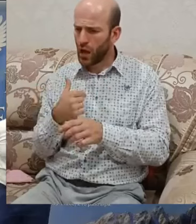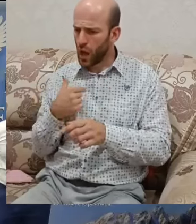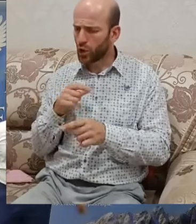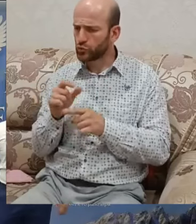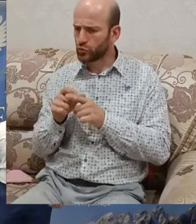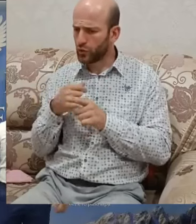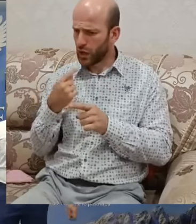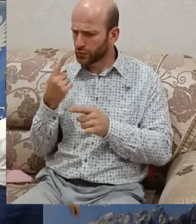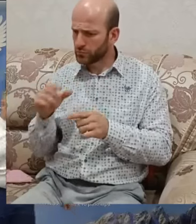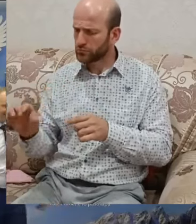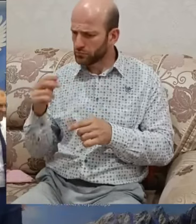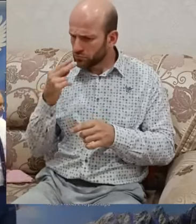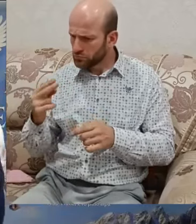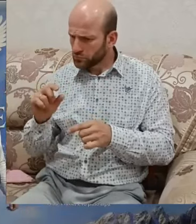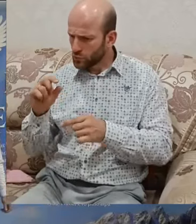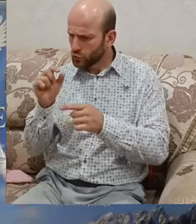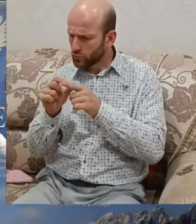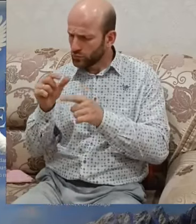Griaustiniai.